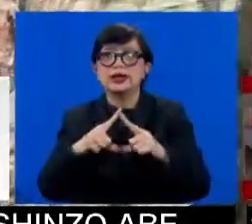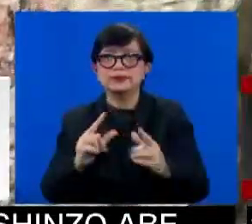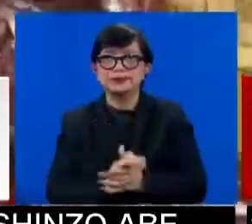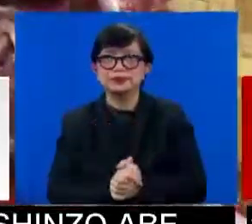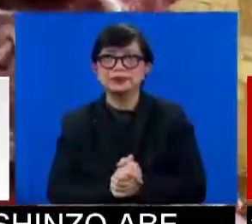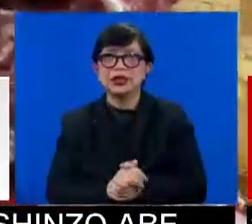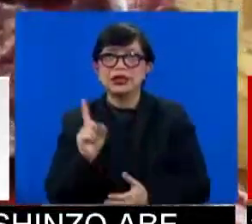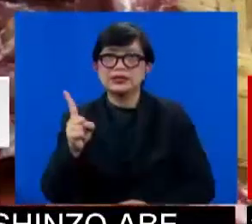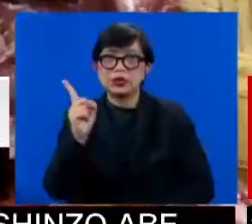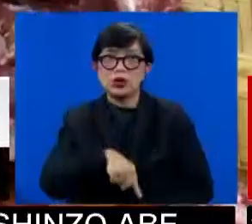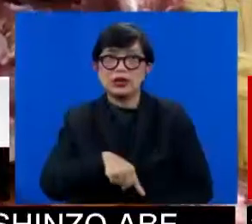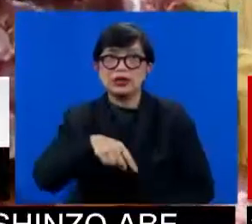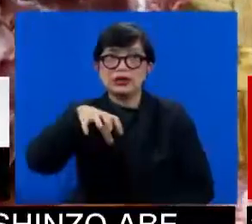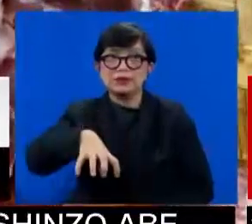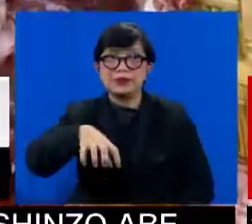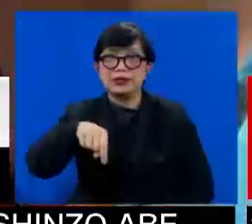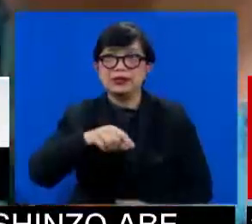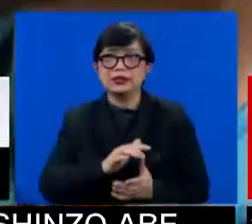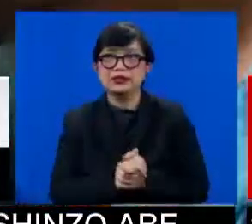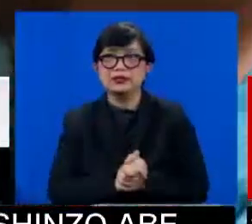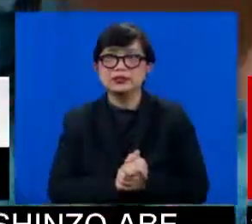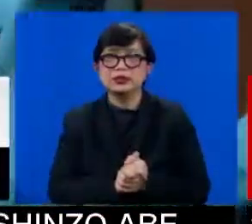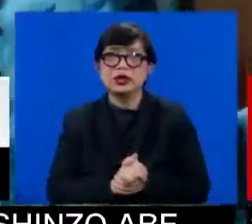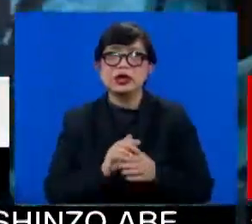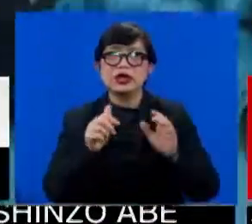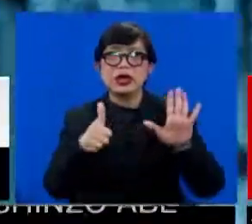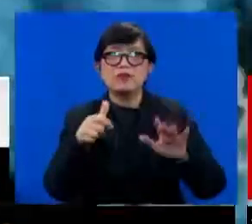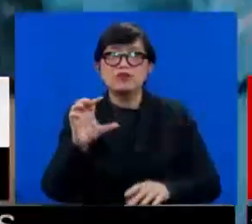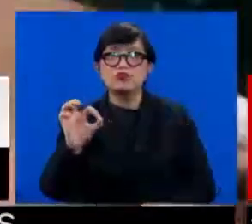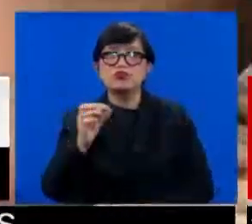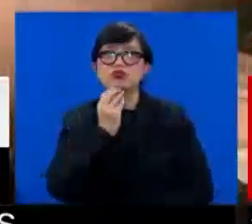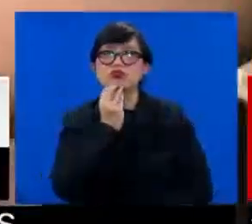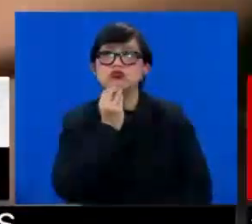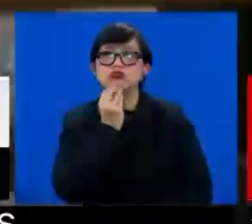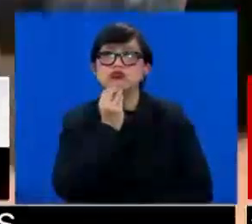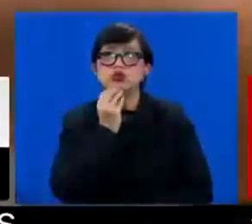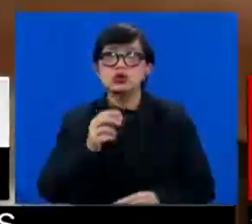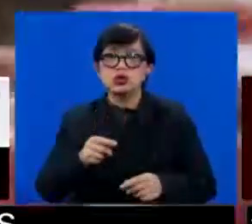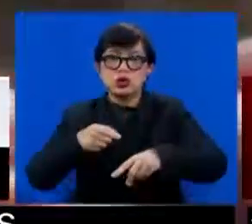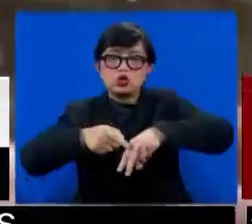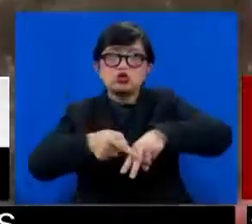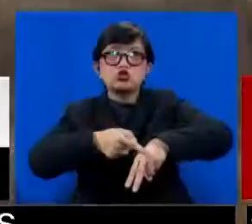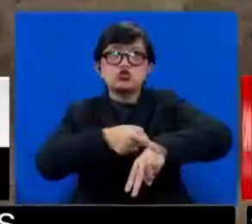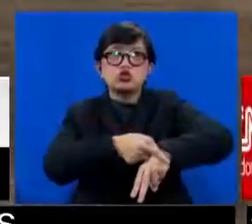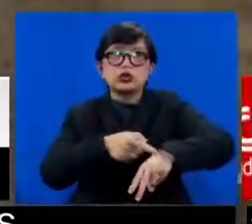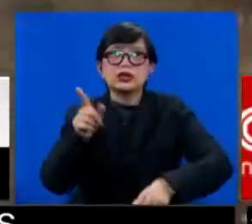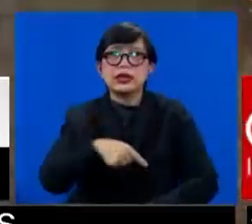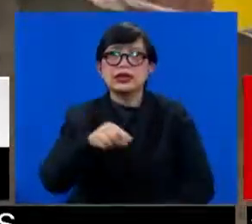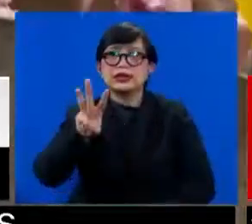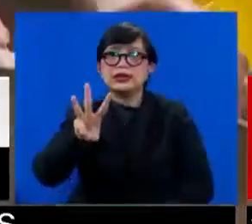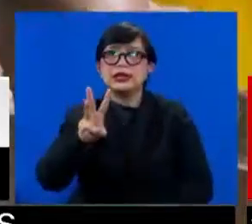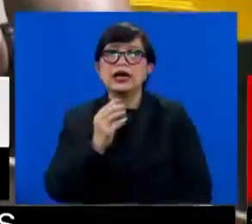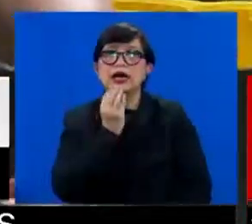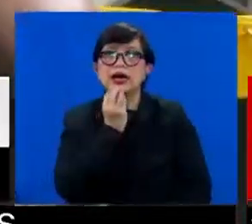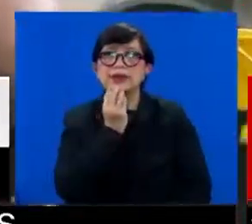Nah, dalam sehari tempat ini bisa mengolah hingga 60 rusuk kambing yang diperoleh dari 3 ekor kambing. For your info,